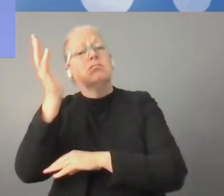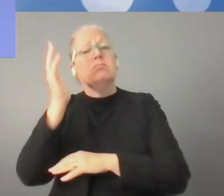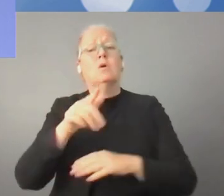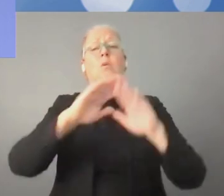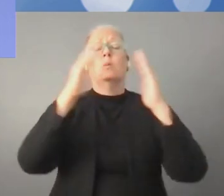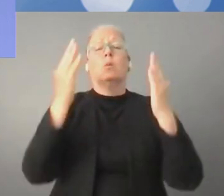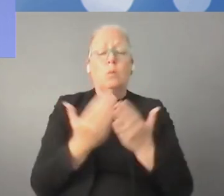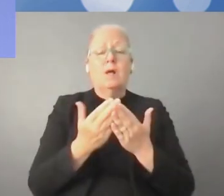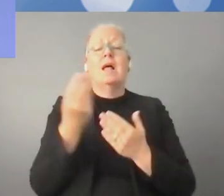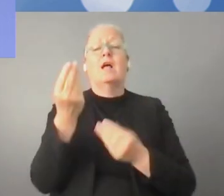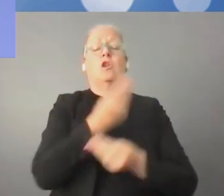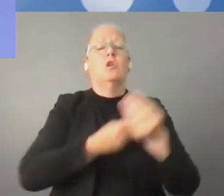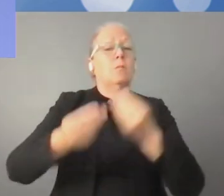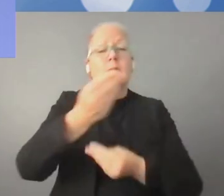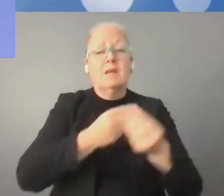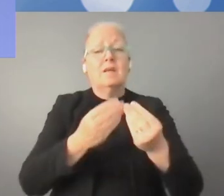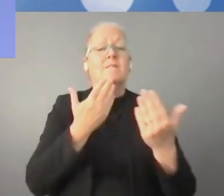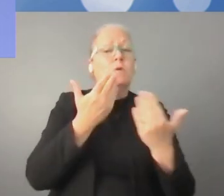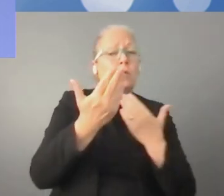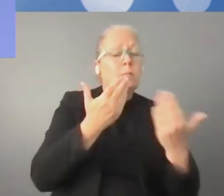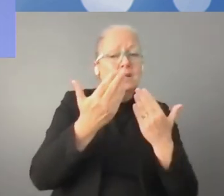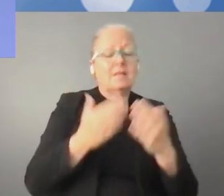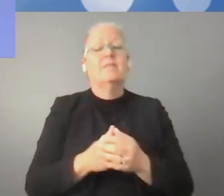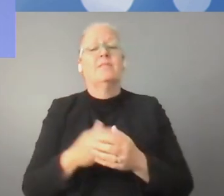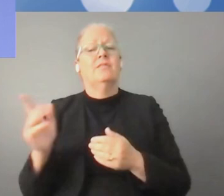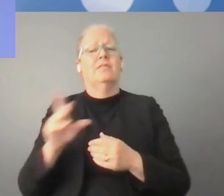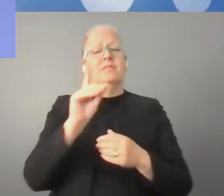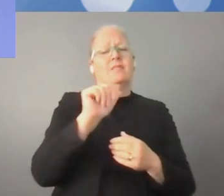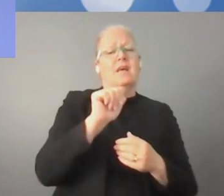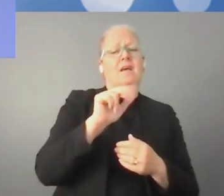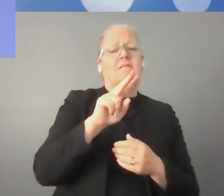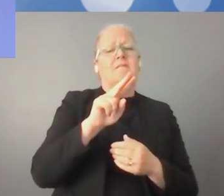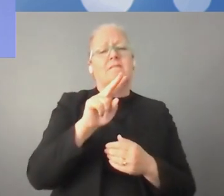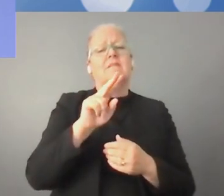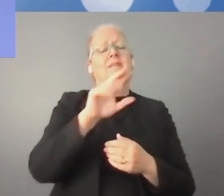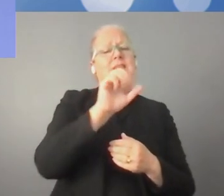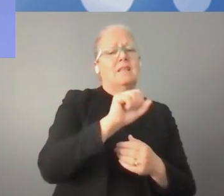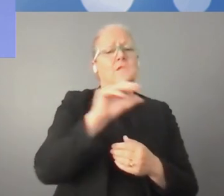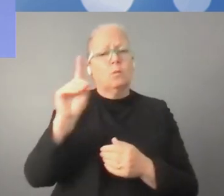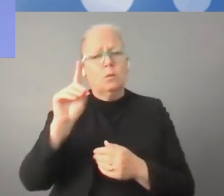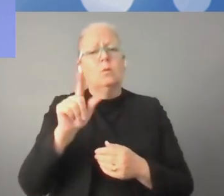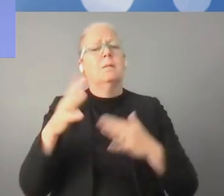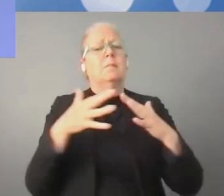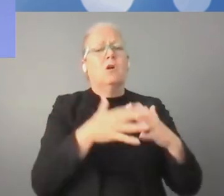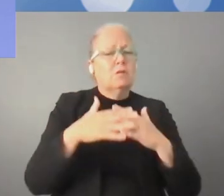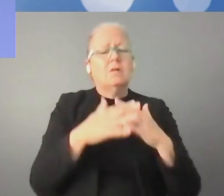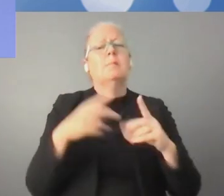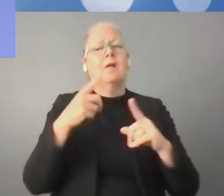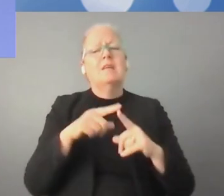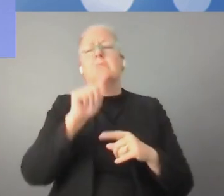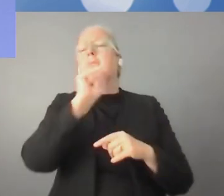обеих Америках, в самых престижных концерт-залах мира. А недавно вместе с супругой